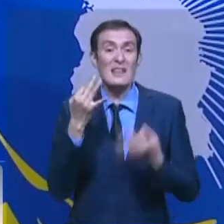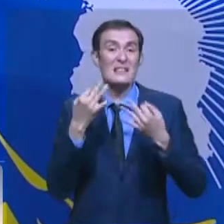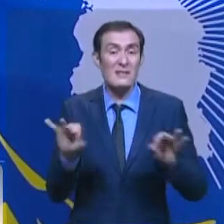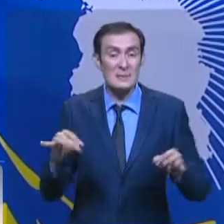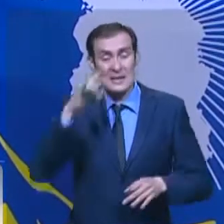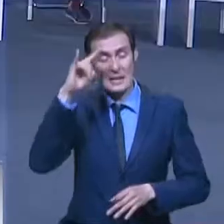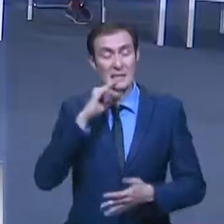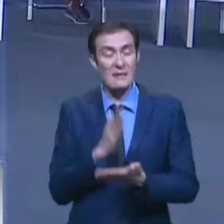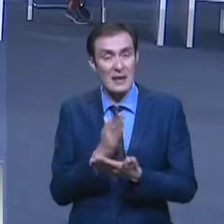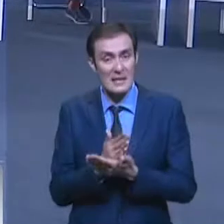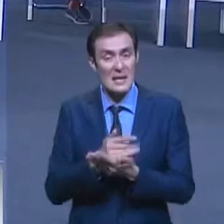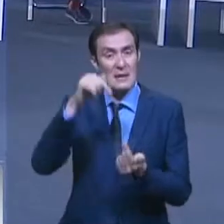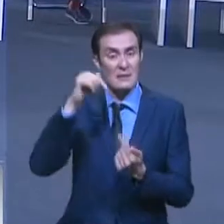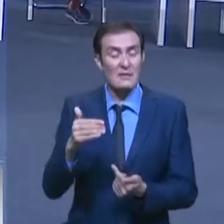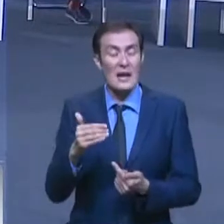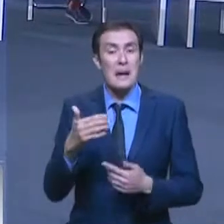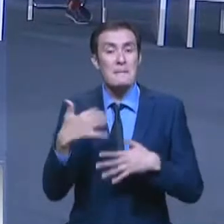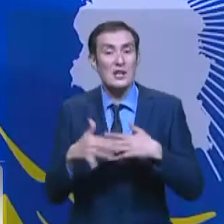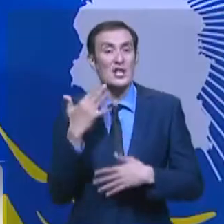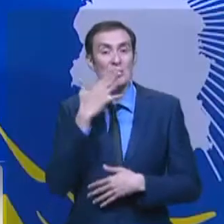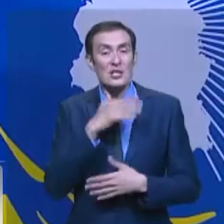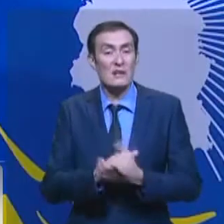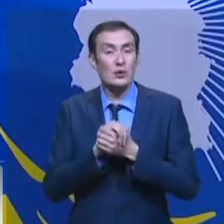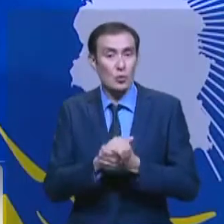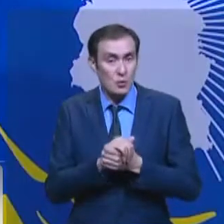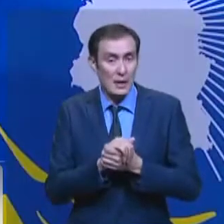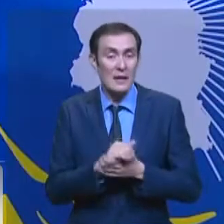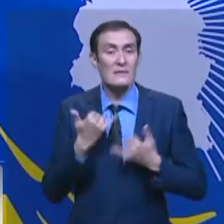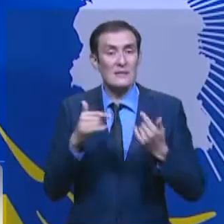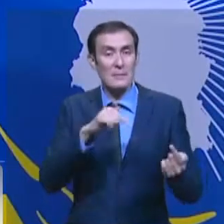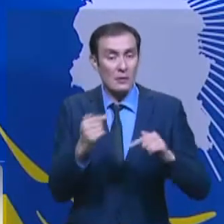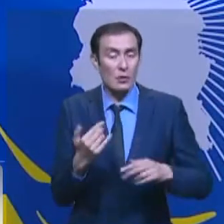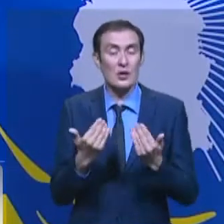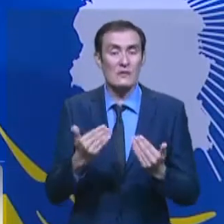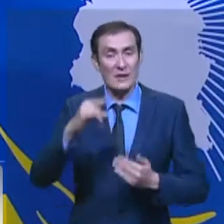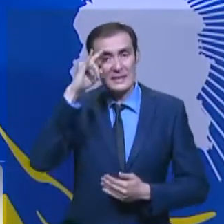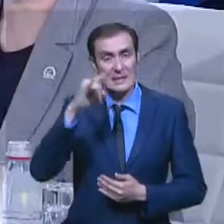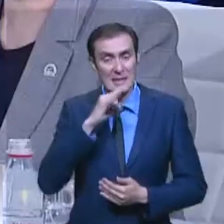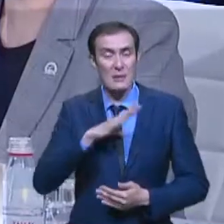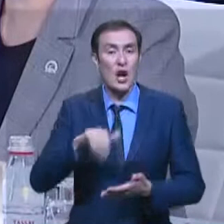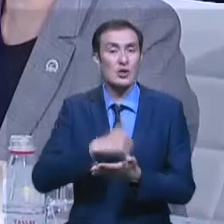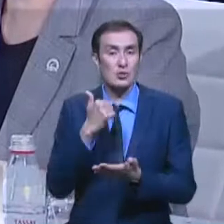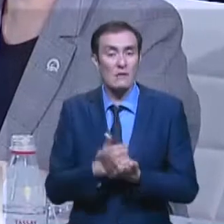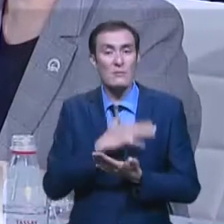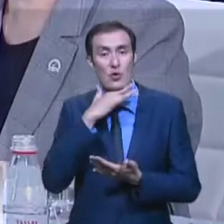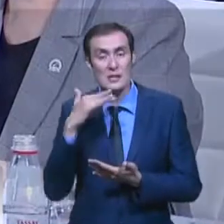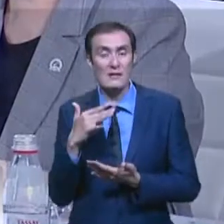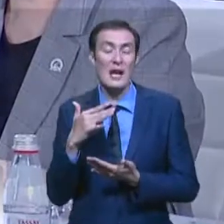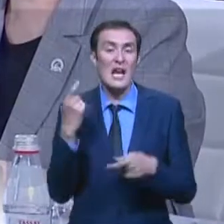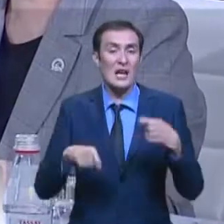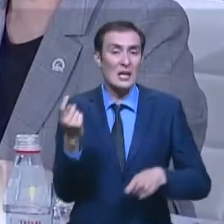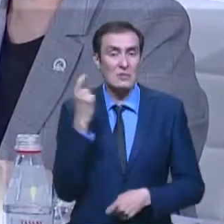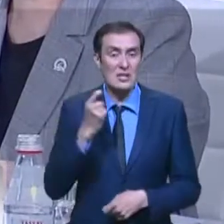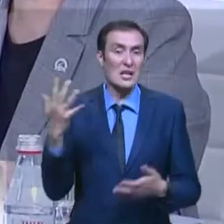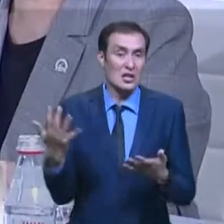Казахстан является приверженцем курса межэтнического мира. Дружба и понимание, царящие в стране, стали фундаментом множества